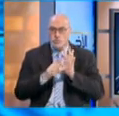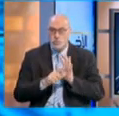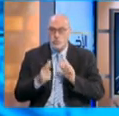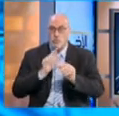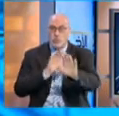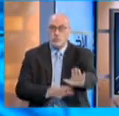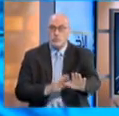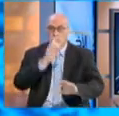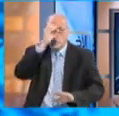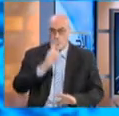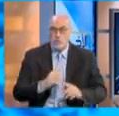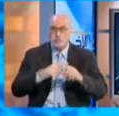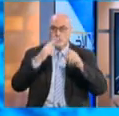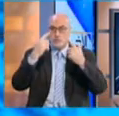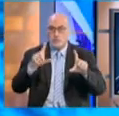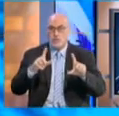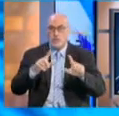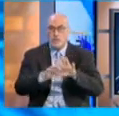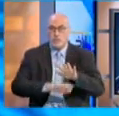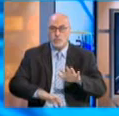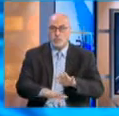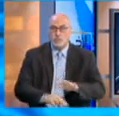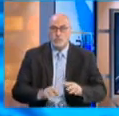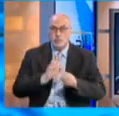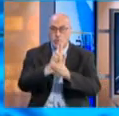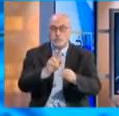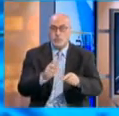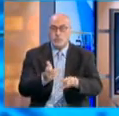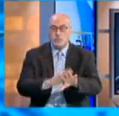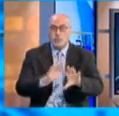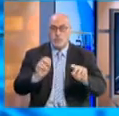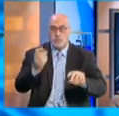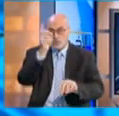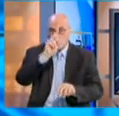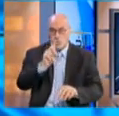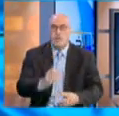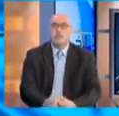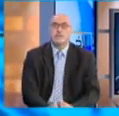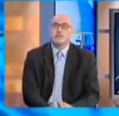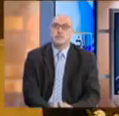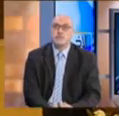حماية الحقوق والحريات الأساسية. مبعوثة التلفزيون إلى تركيا فتحية بالعليا.